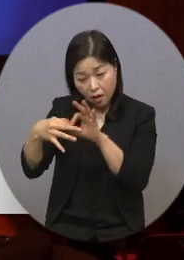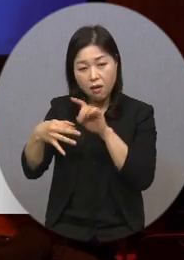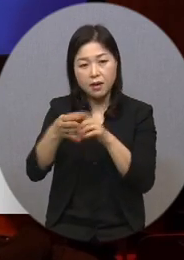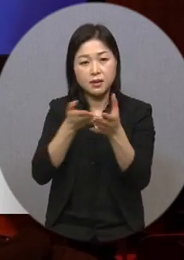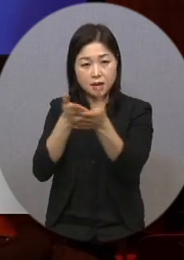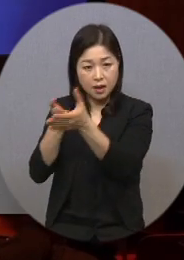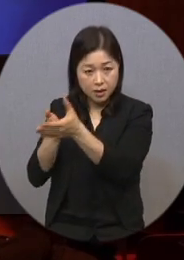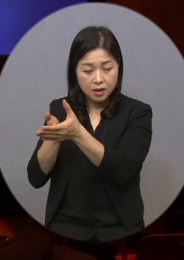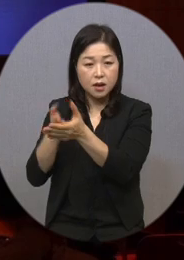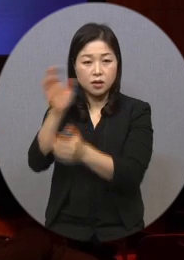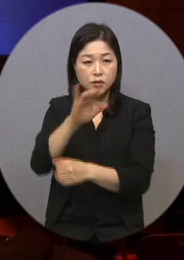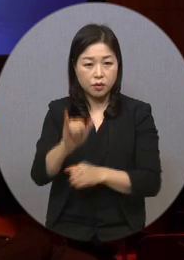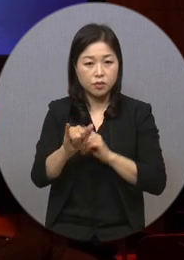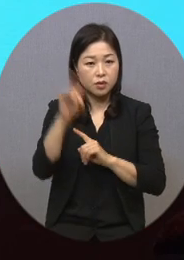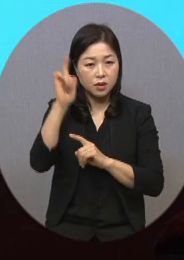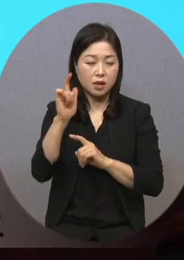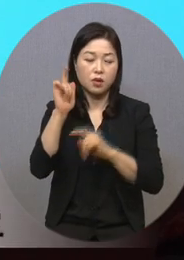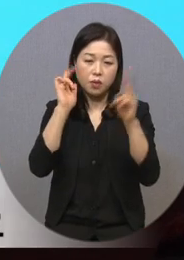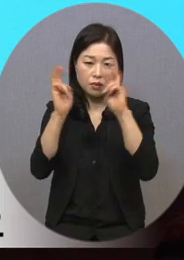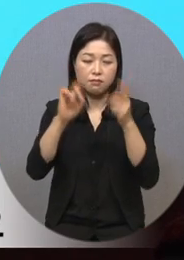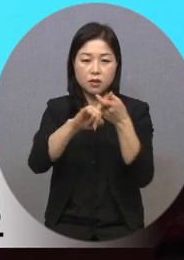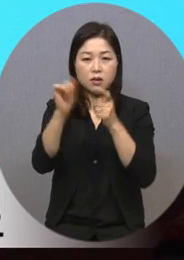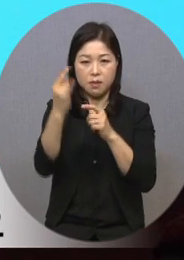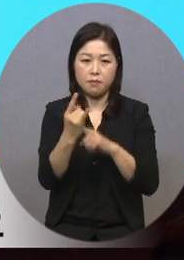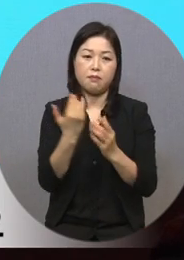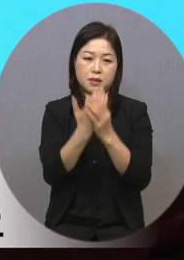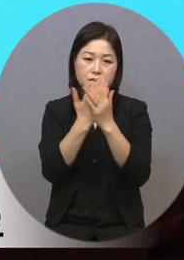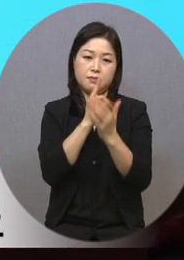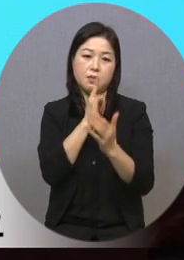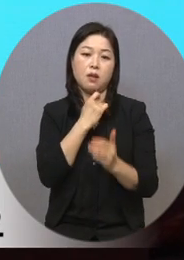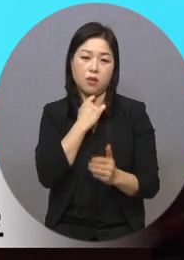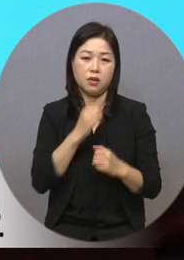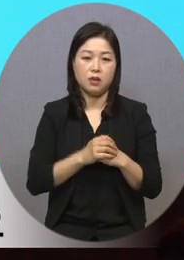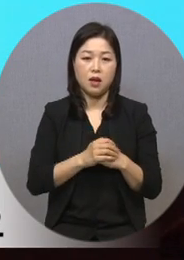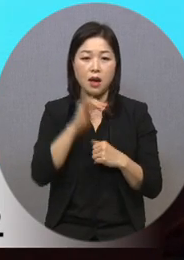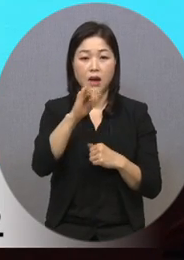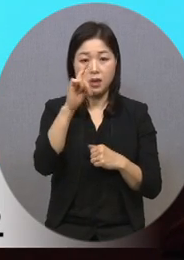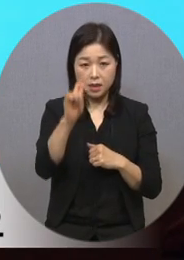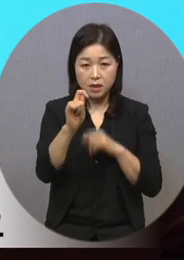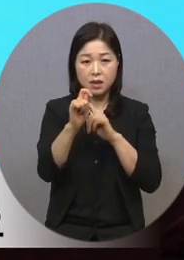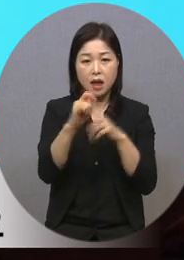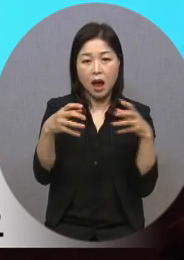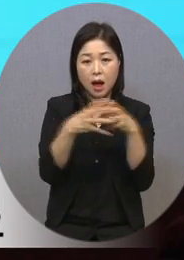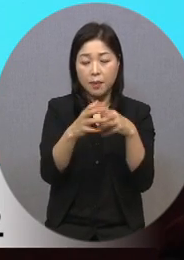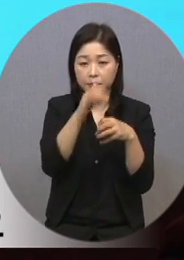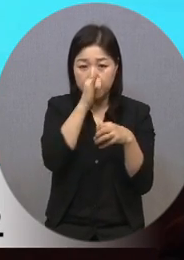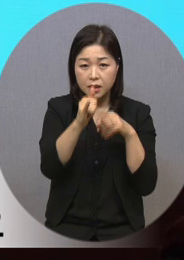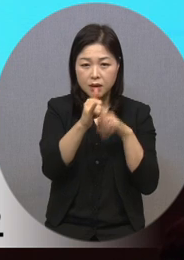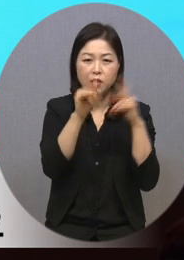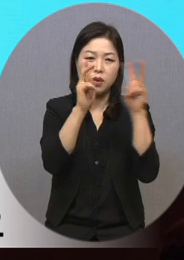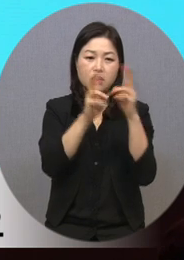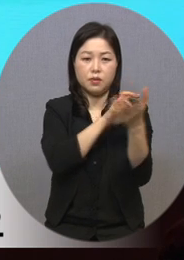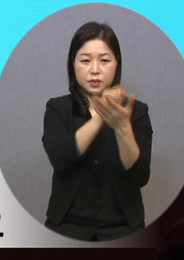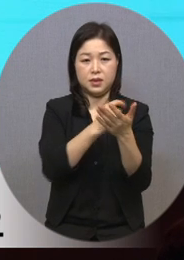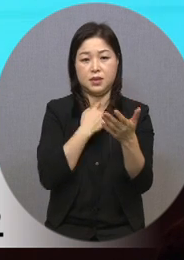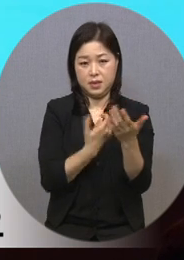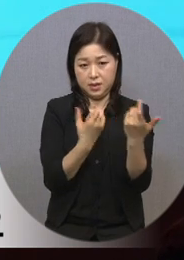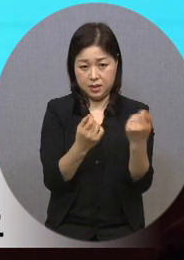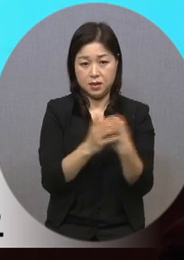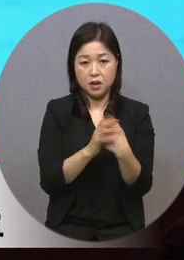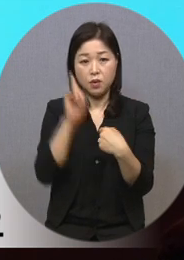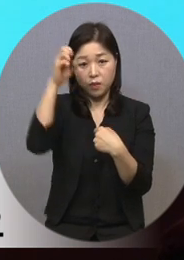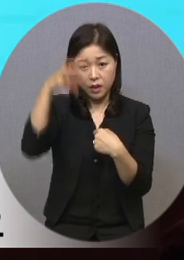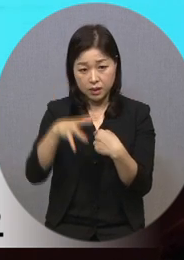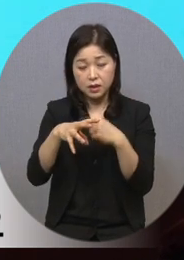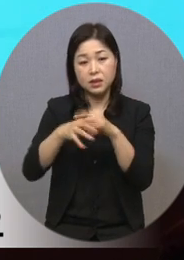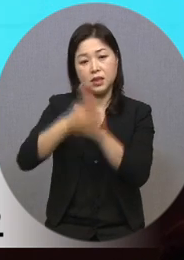연합회의 발전을 기원했습니다. IT 인공과학 컨텐츠 플러스를 유치했습니다. 저희들도